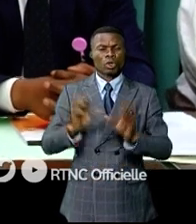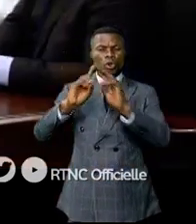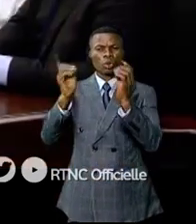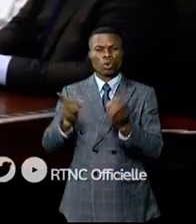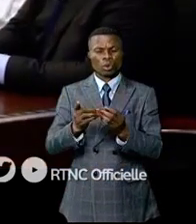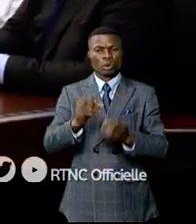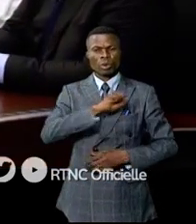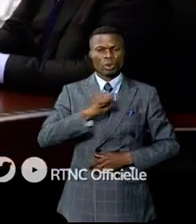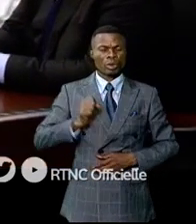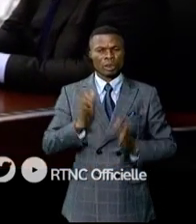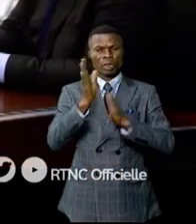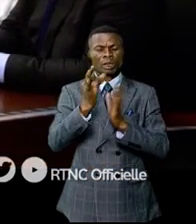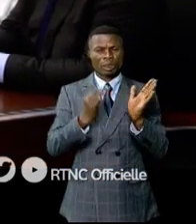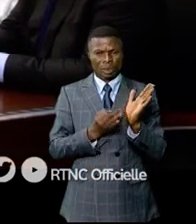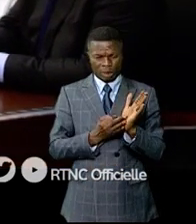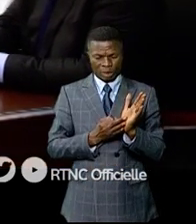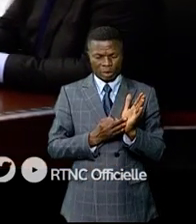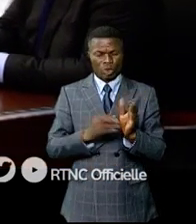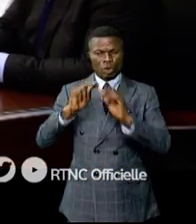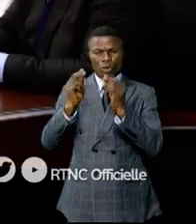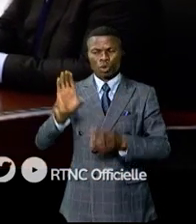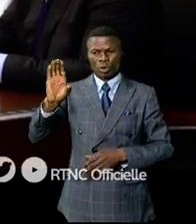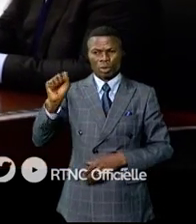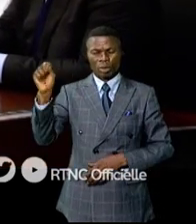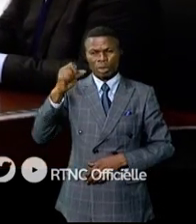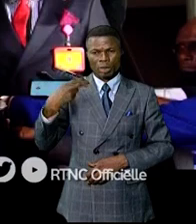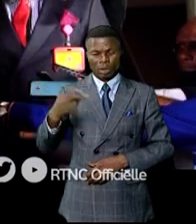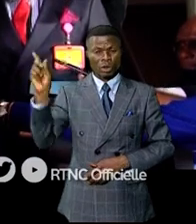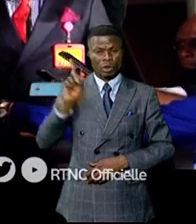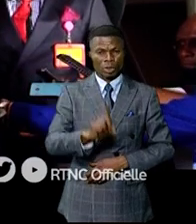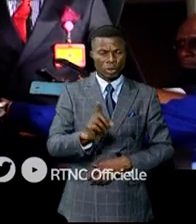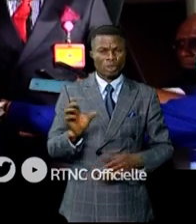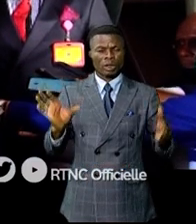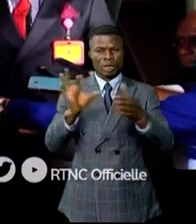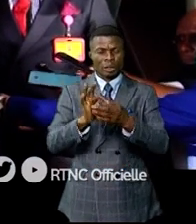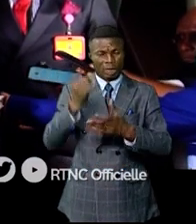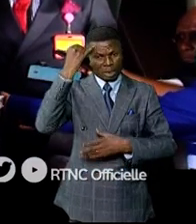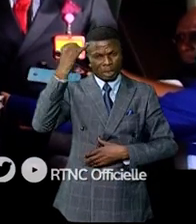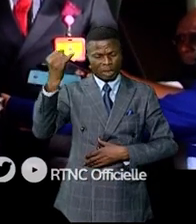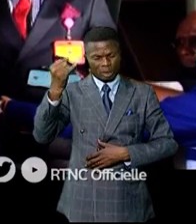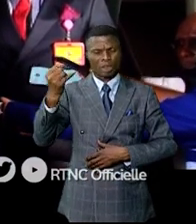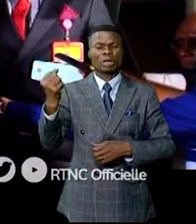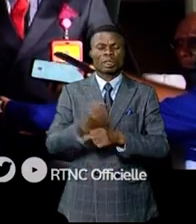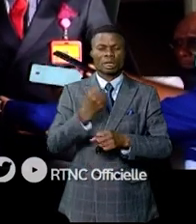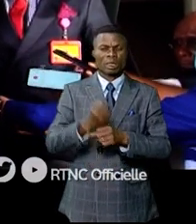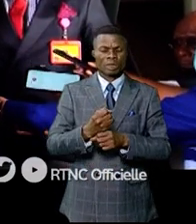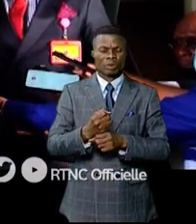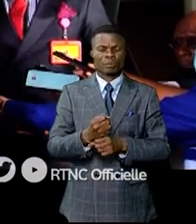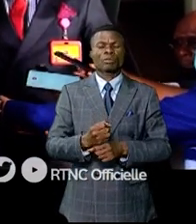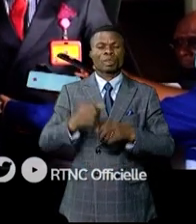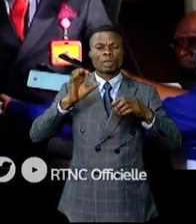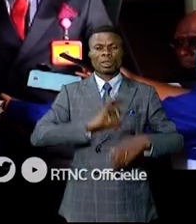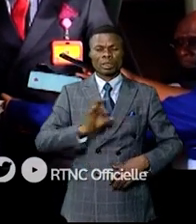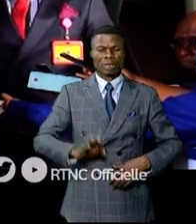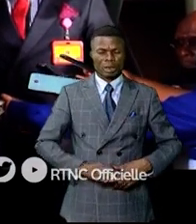18 sénateurs se réclamant du cash, a quant à lui fait savoir qu'ils sont venus se joindre à l'action du chef de l'État pour la création d'une